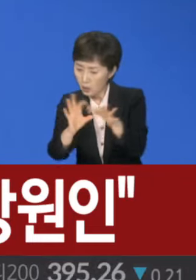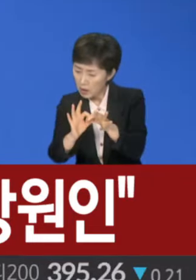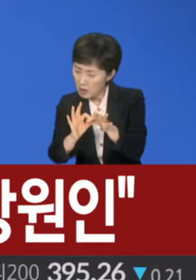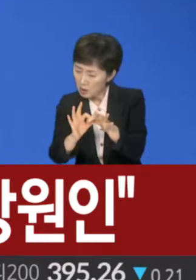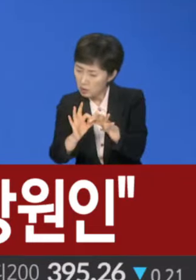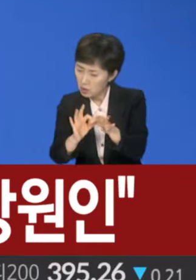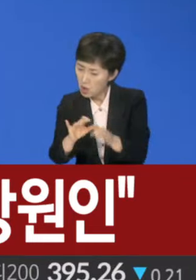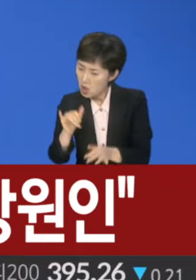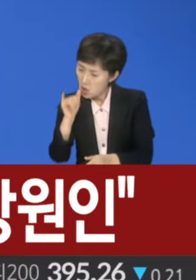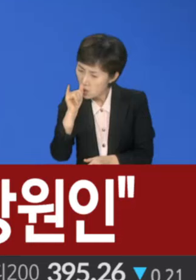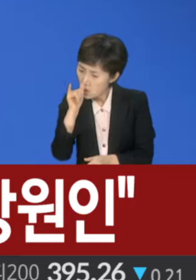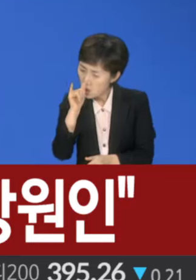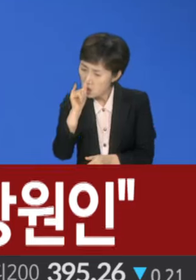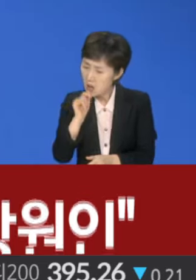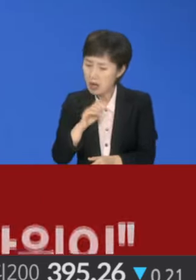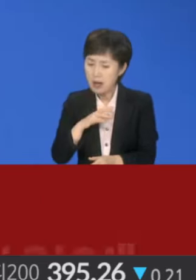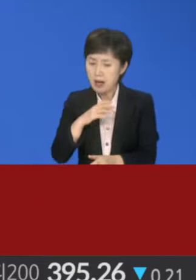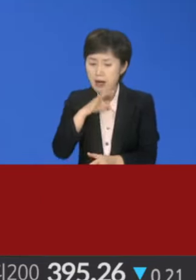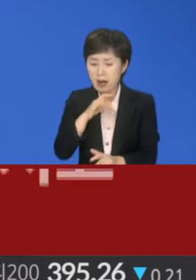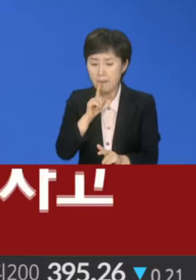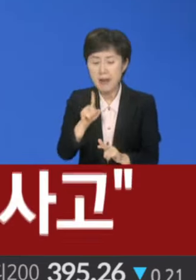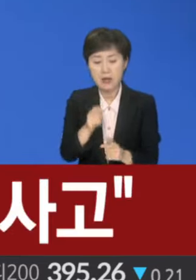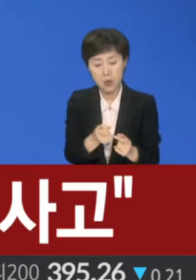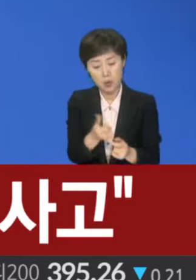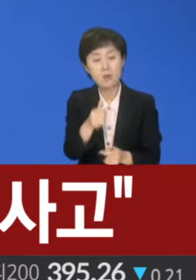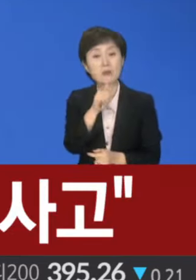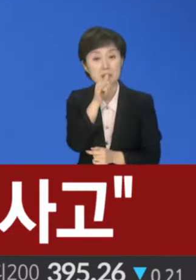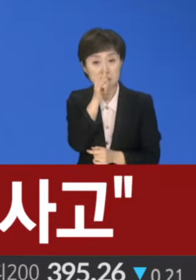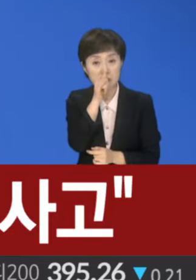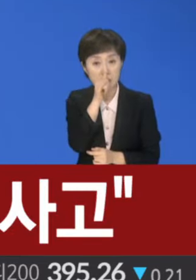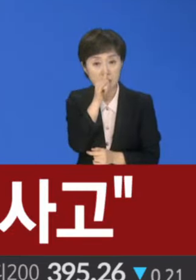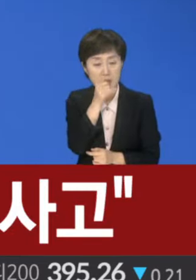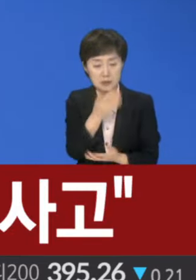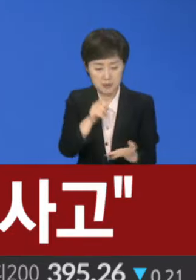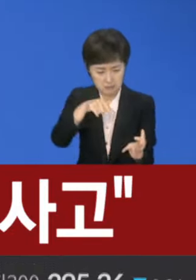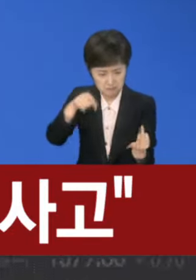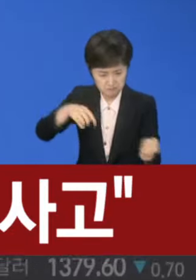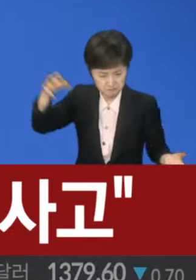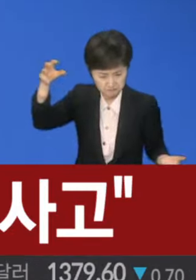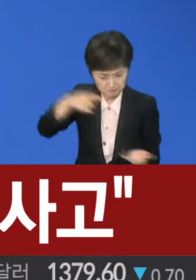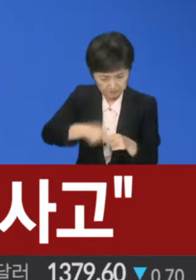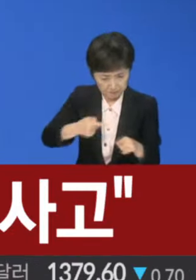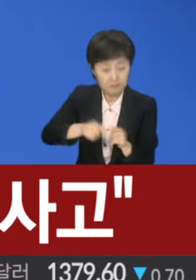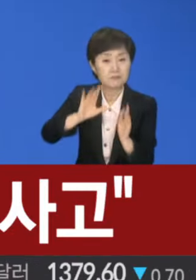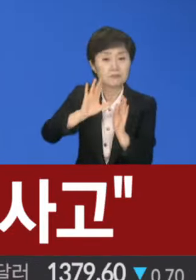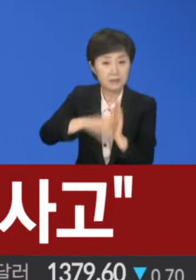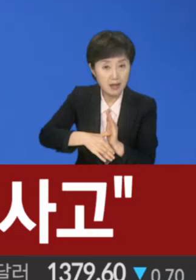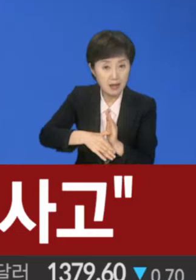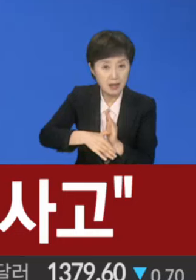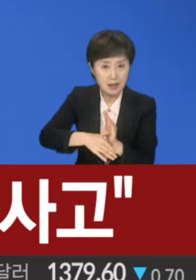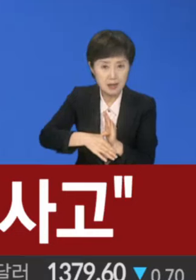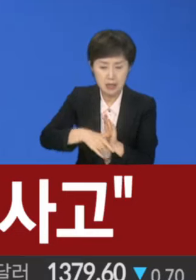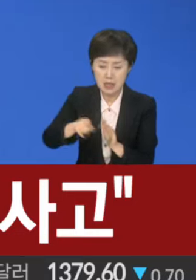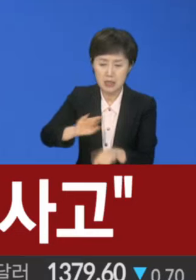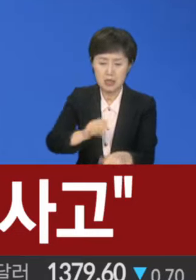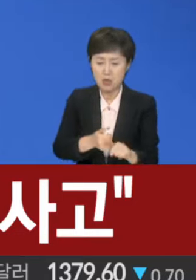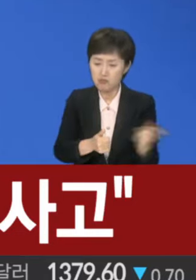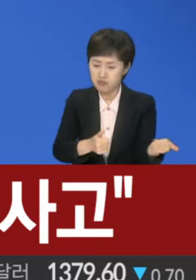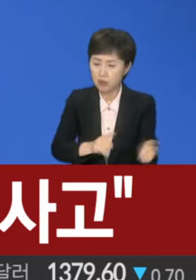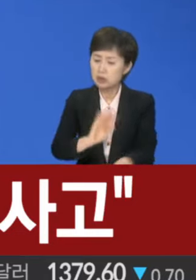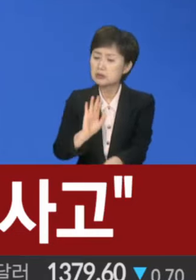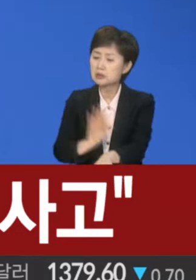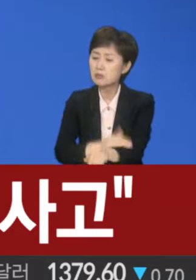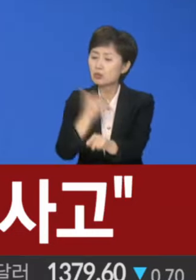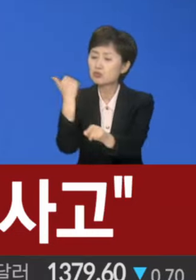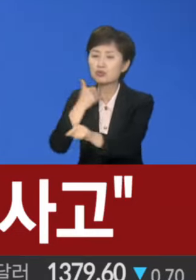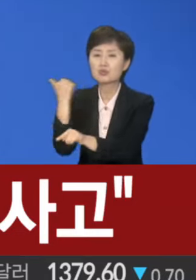어렵다는 의견도 있었으나 당시 여러 상황 등을 종합적으로 고려해 볼 때 그 책임 유무에 관한 법원의